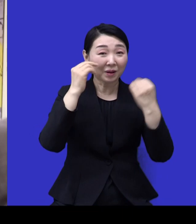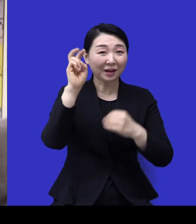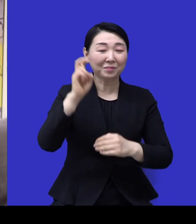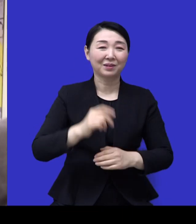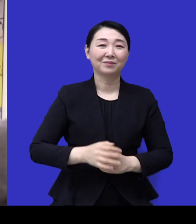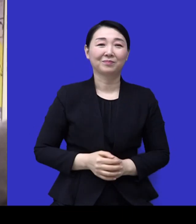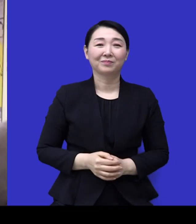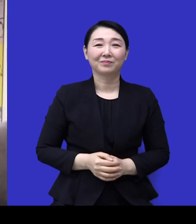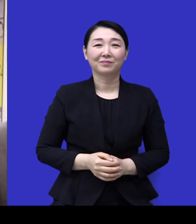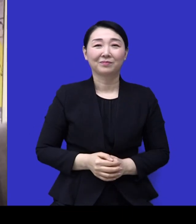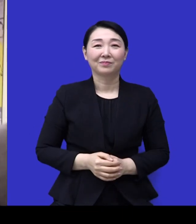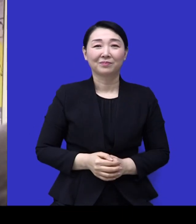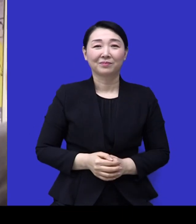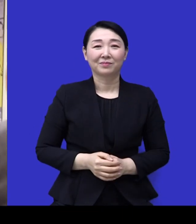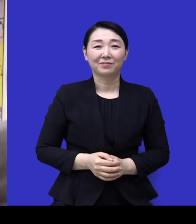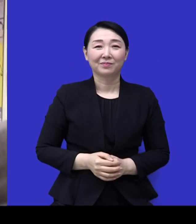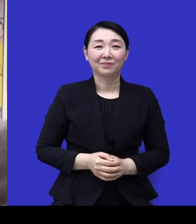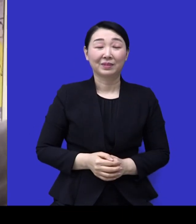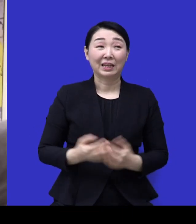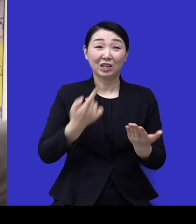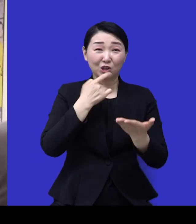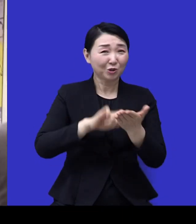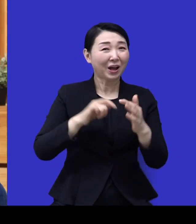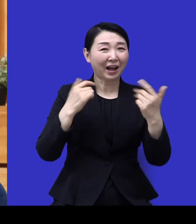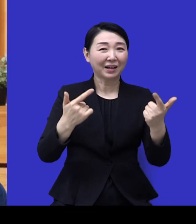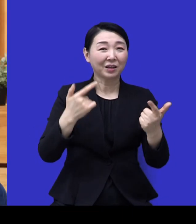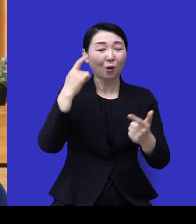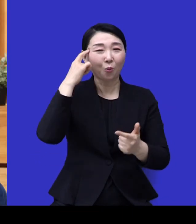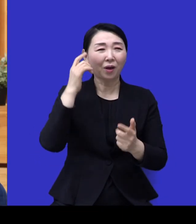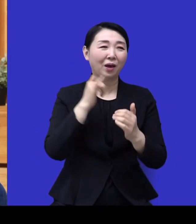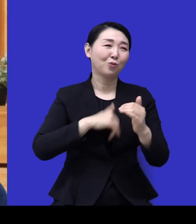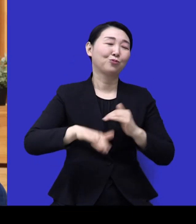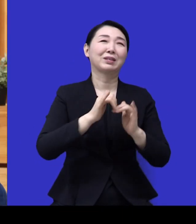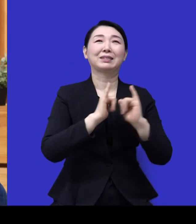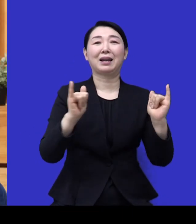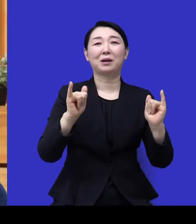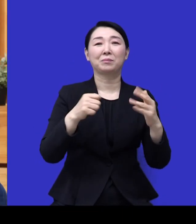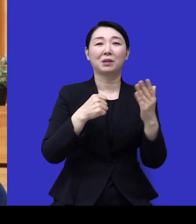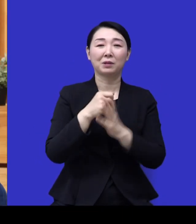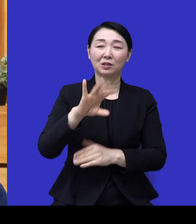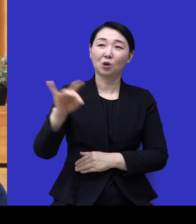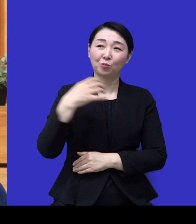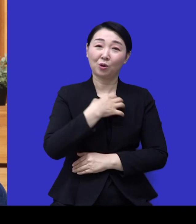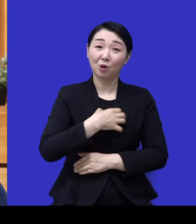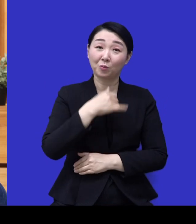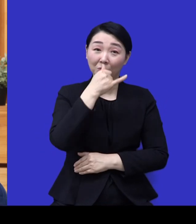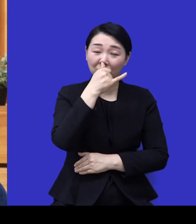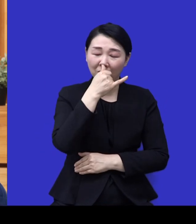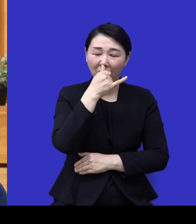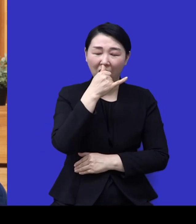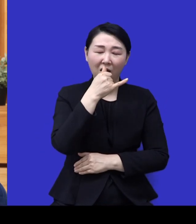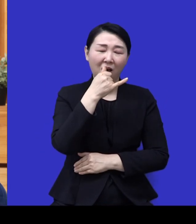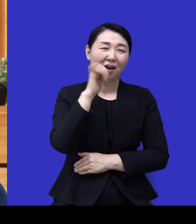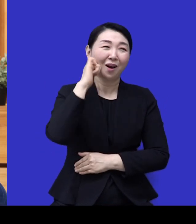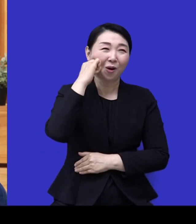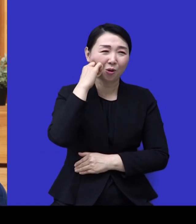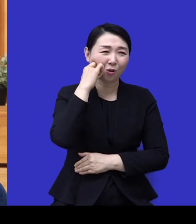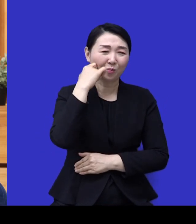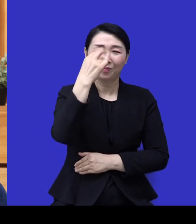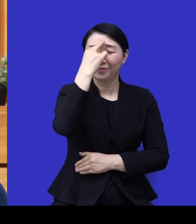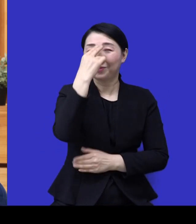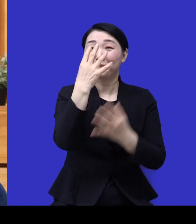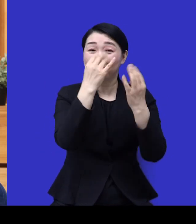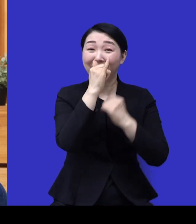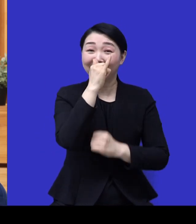생각이 들고 사실 뭐 쉬운 일은 아니거든요. 우리가 사람이기 때문에 약간 우리가 처음부터 염려했던 많은 난관들이 있겠으나 하나님께서